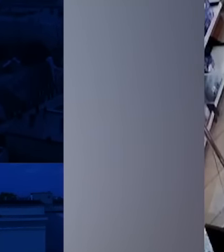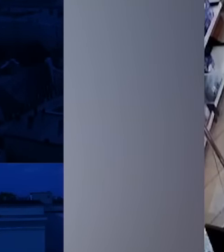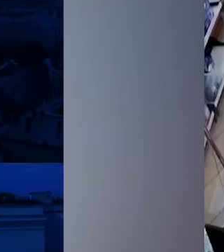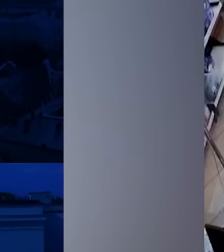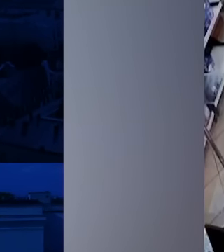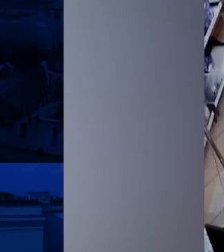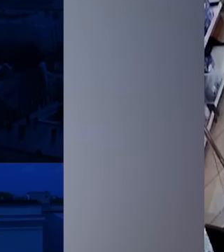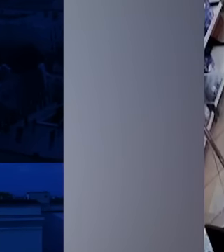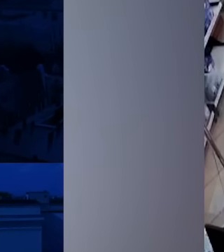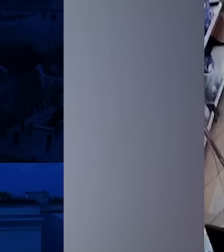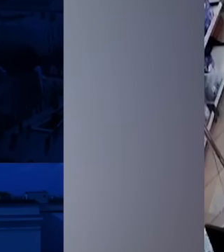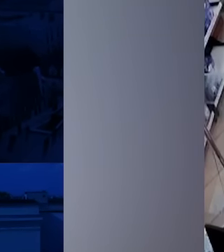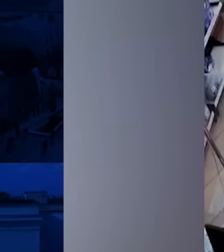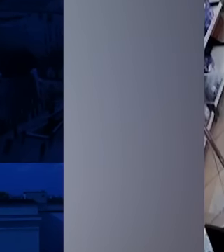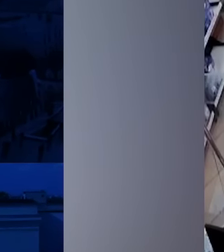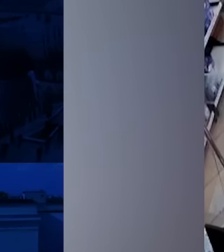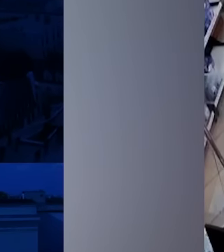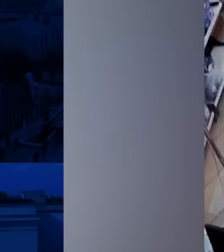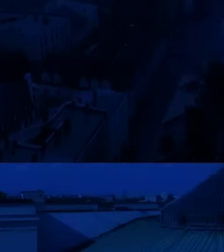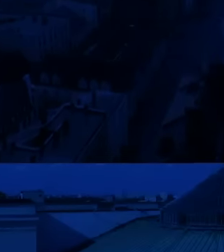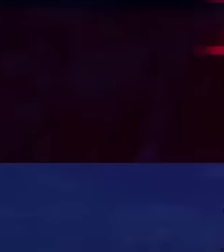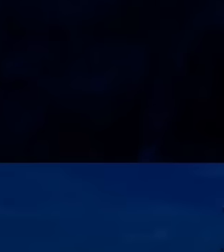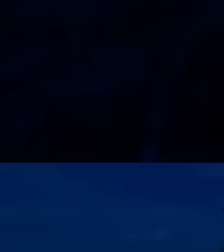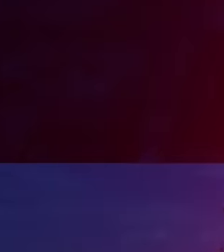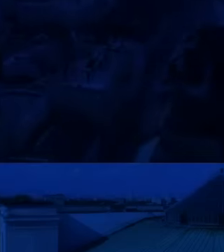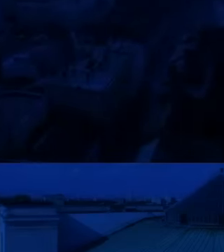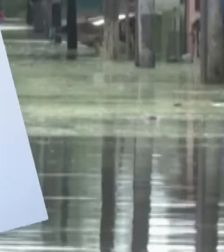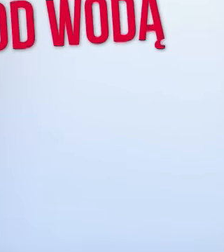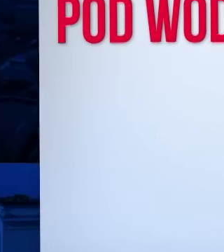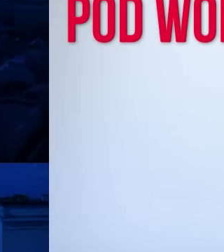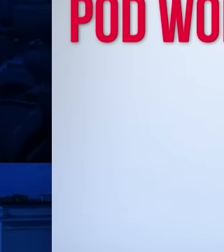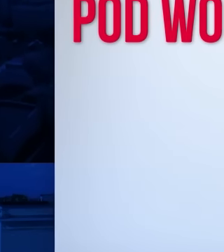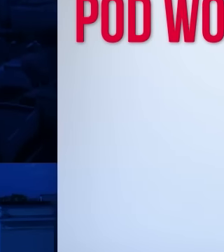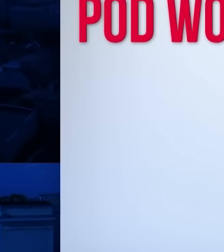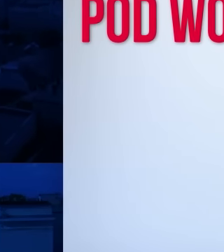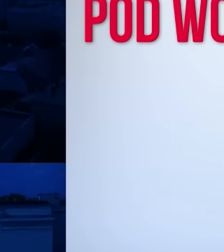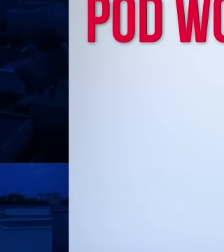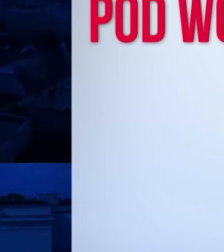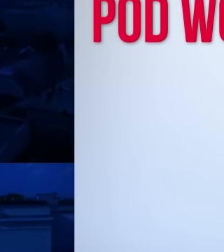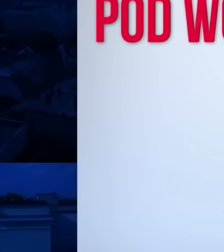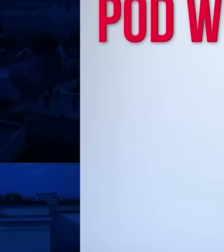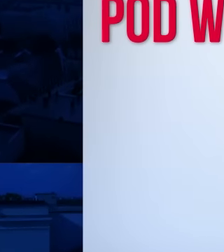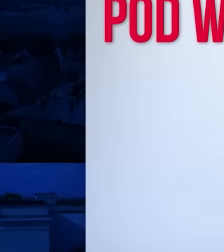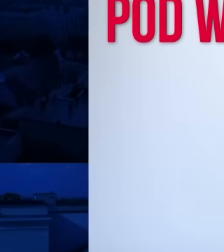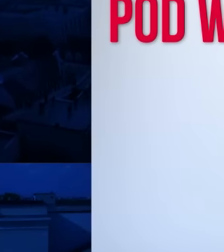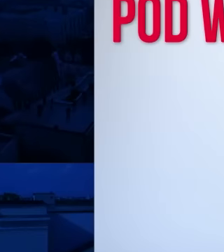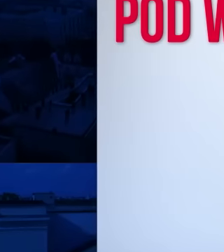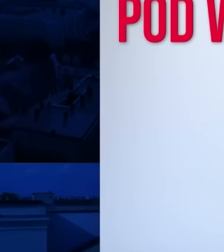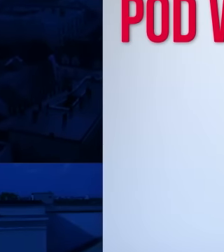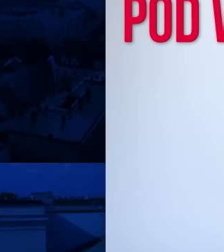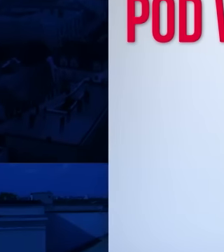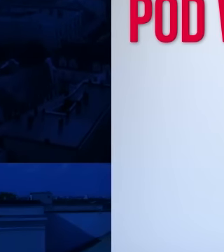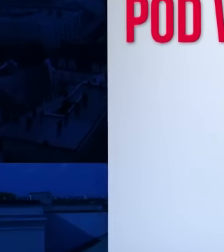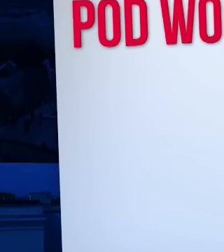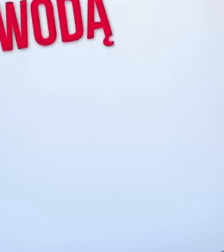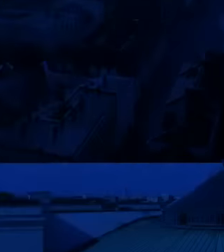nożem farmaceutom i żądał pieniędzy. Policja prosi o pomoc w ujęciu bandyty. Powódź w brazylijskim stanie Acre. Ponad 11 tysięcy osób straciło